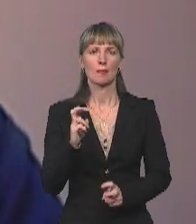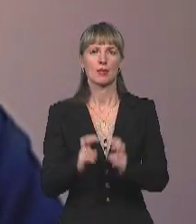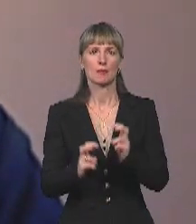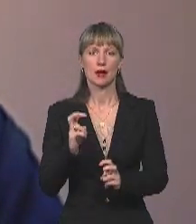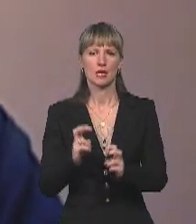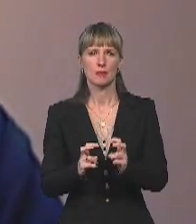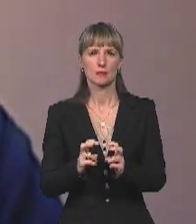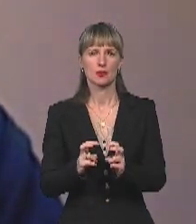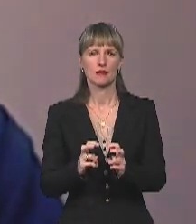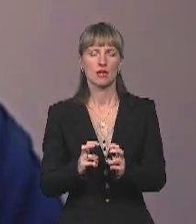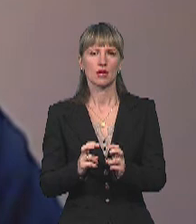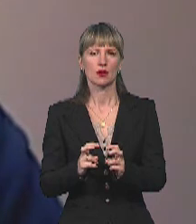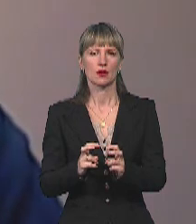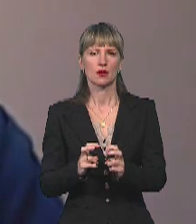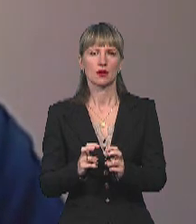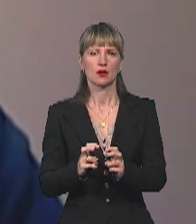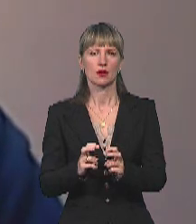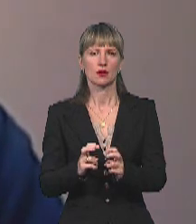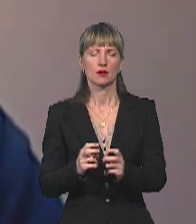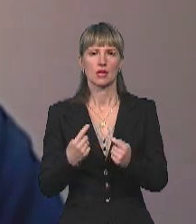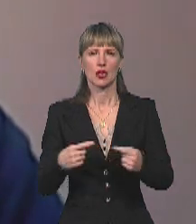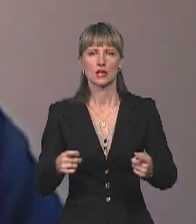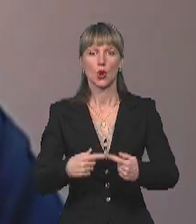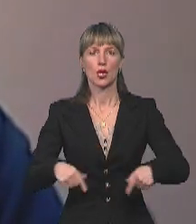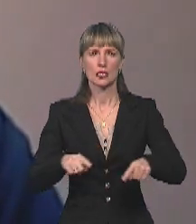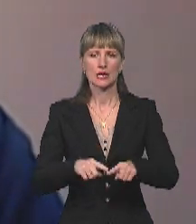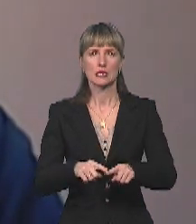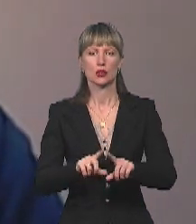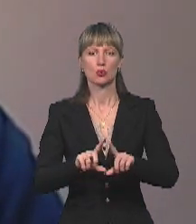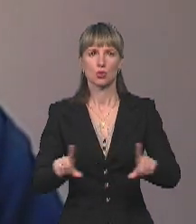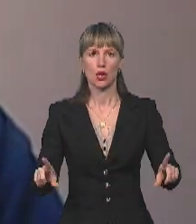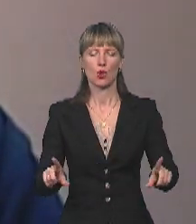підприємства, ну, підприємства, організації, установи.